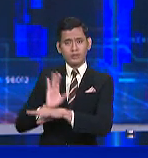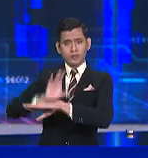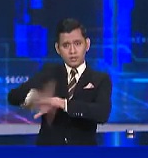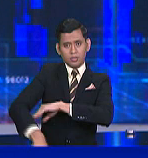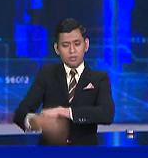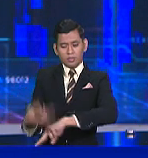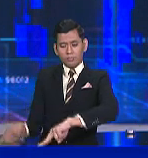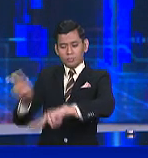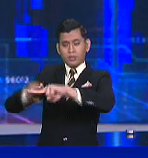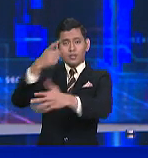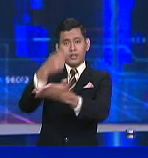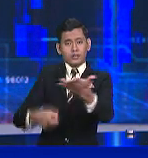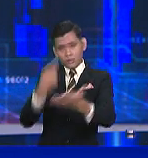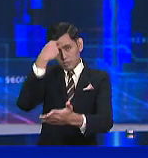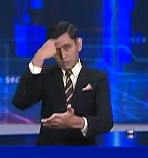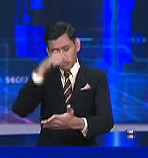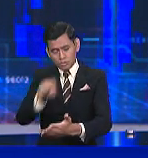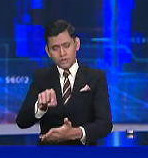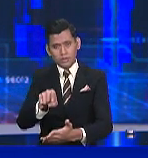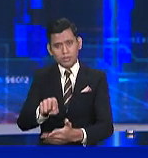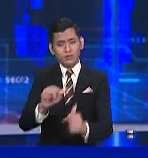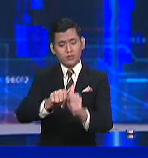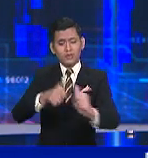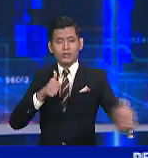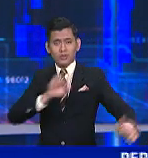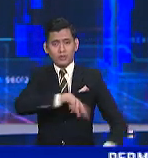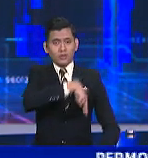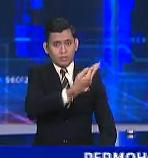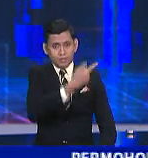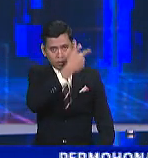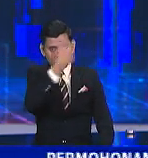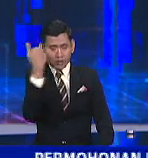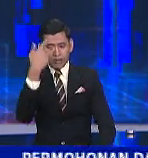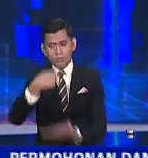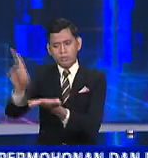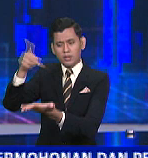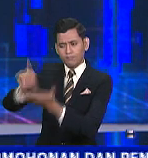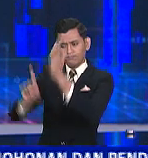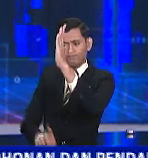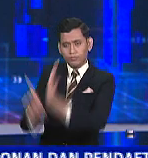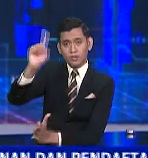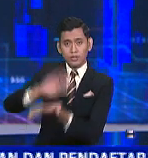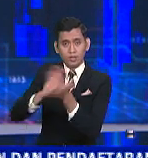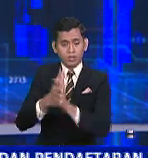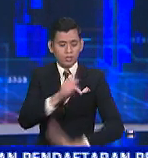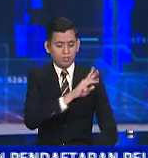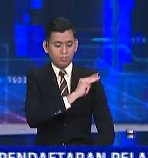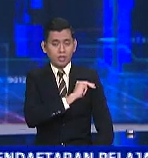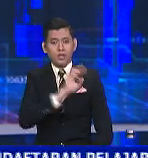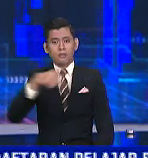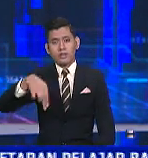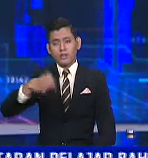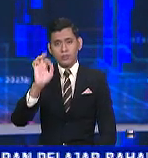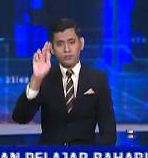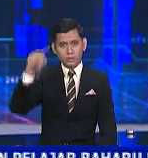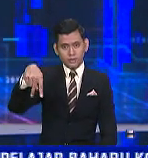harga bagi mengelak terus menanggung kerugian akibat peningkatan kos yang lebih tinggi. Susulan itu, Kementerian Perdagangan Dalam